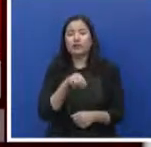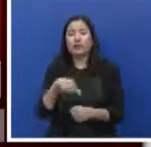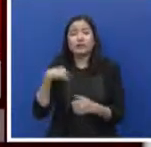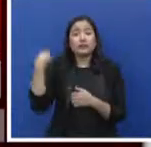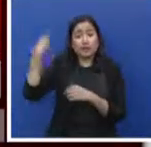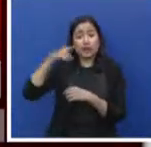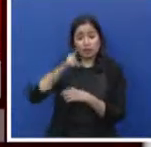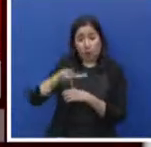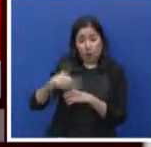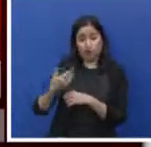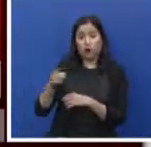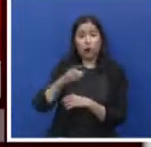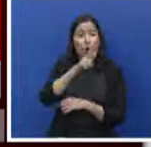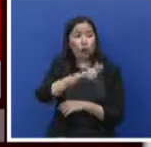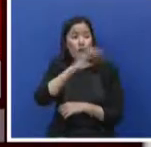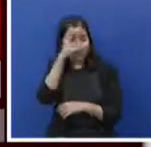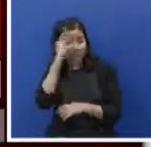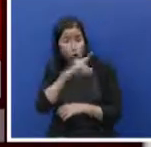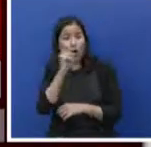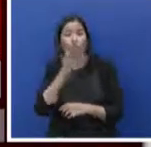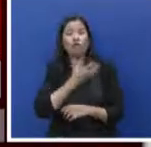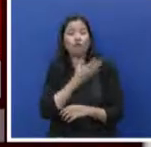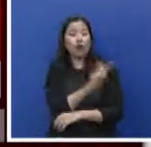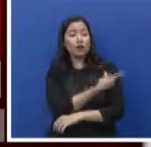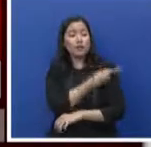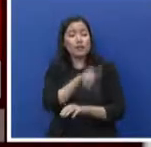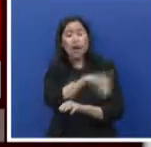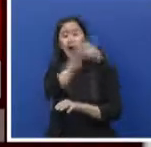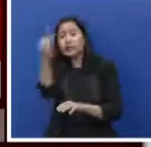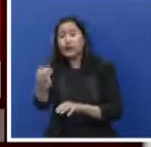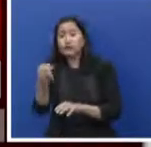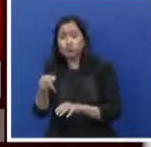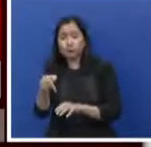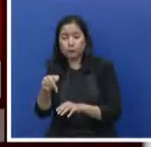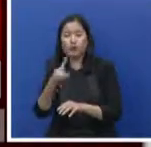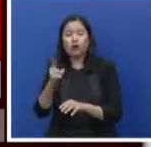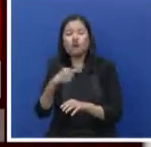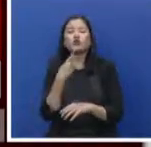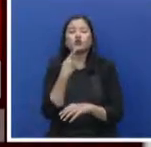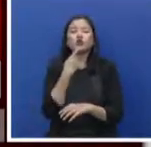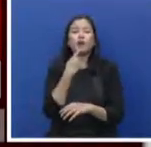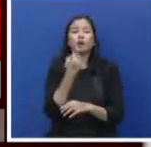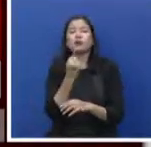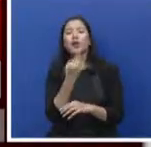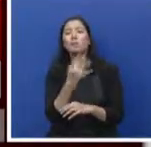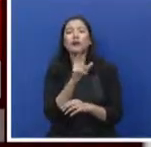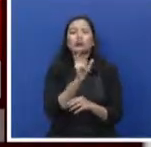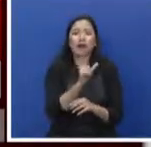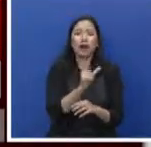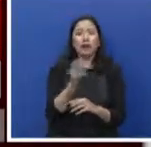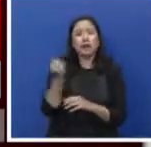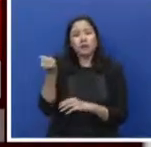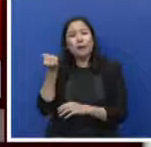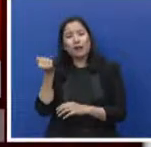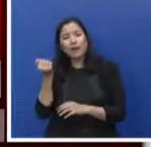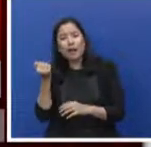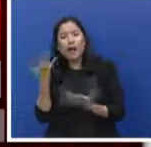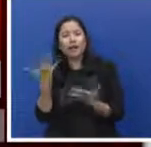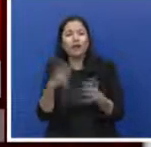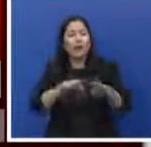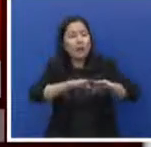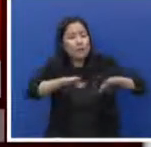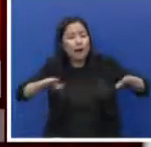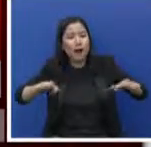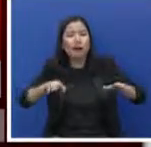orang tahu kalau mau vaksinasi datangnya ke situ. Jadi kita coba beberapa model di pasar, di lapangan,